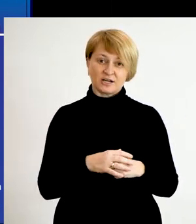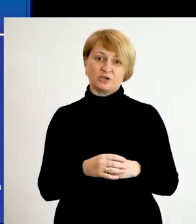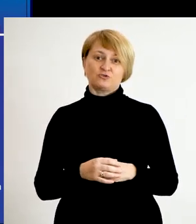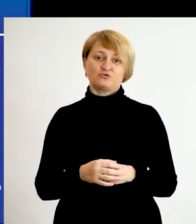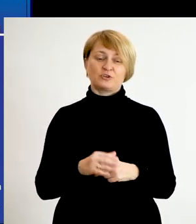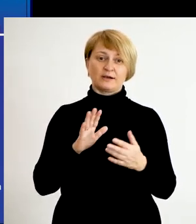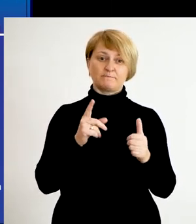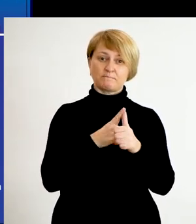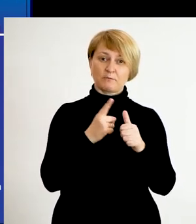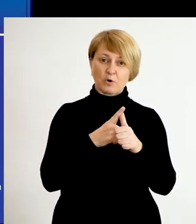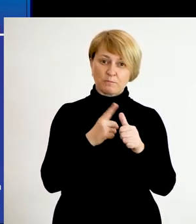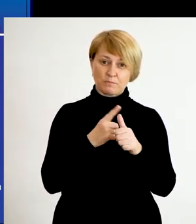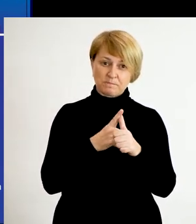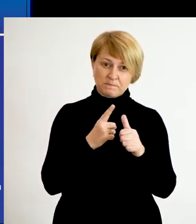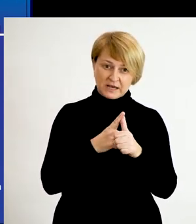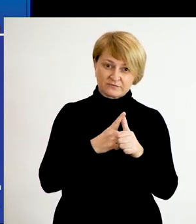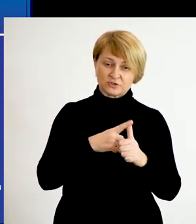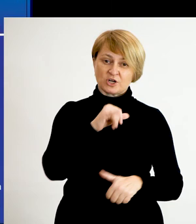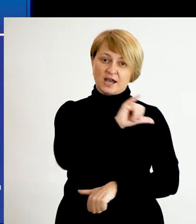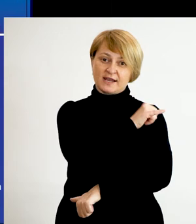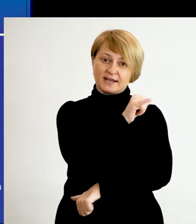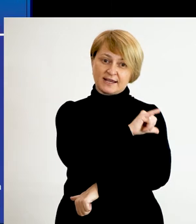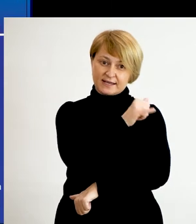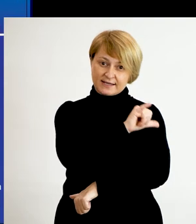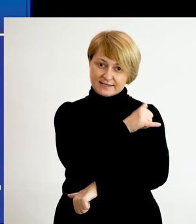kładkę tą